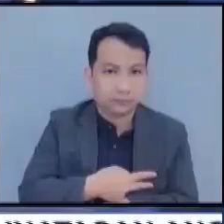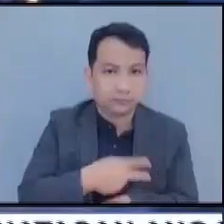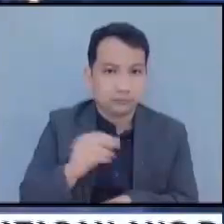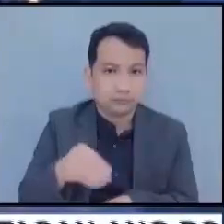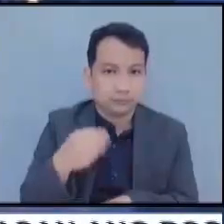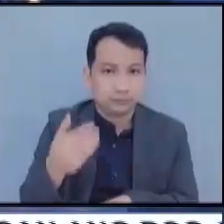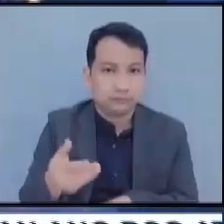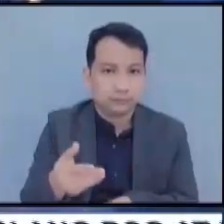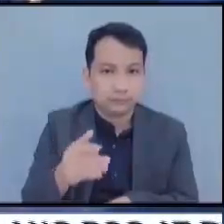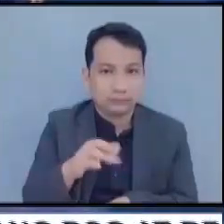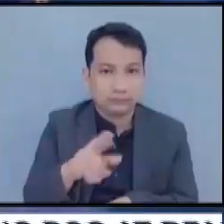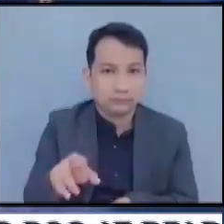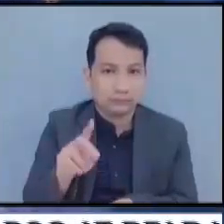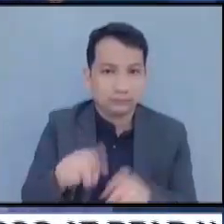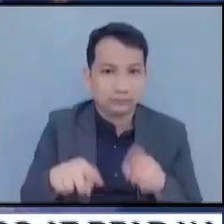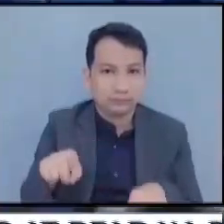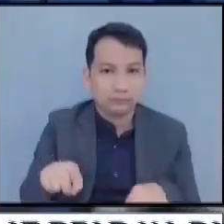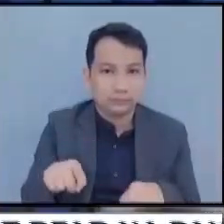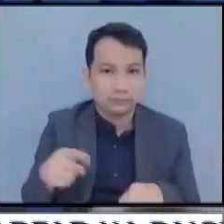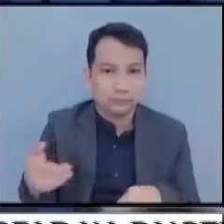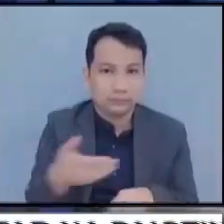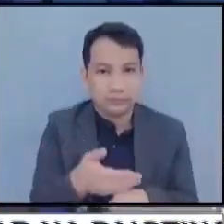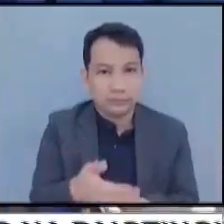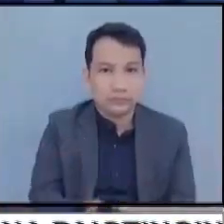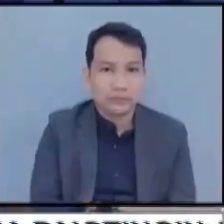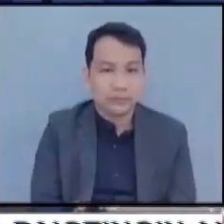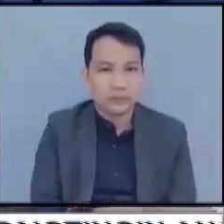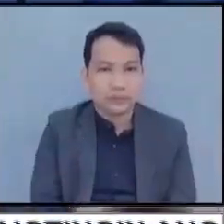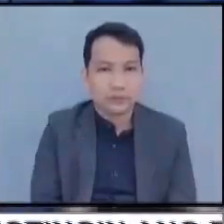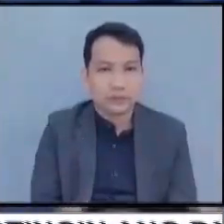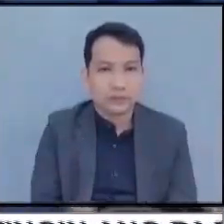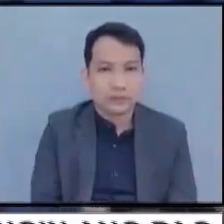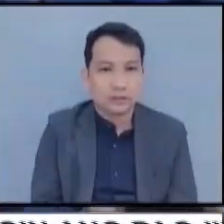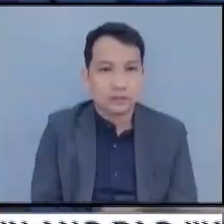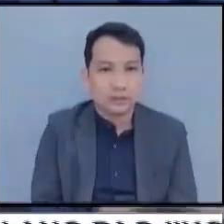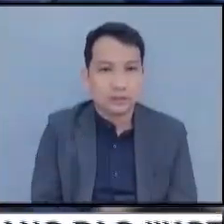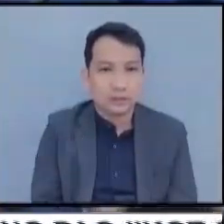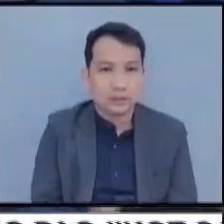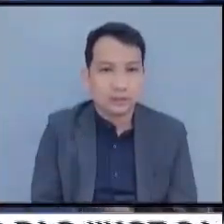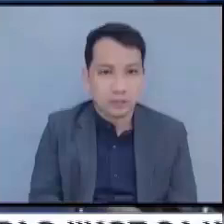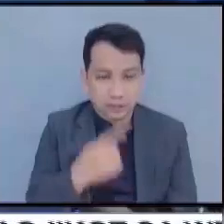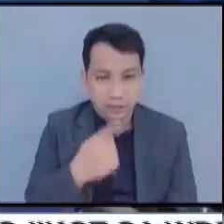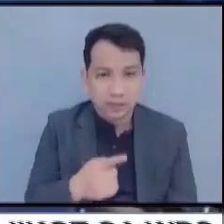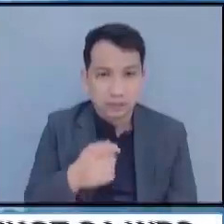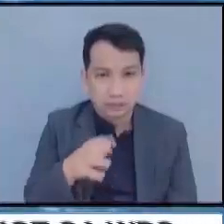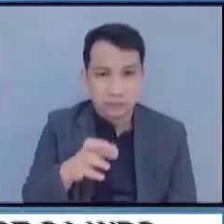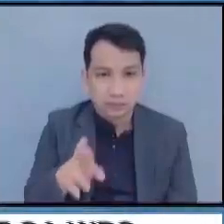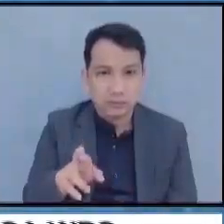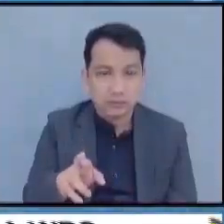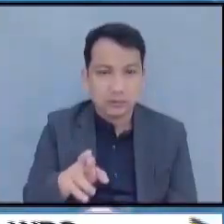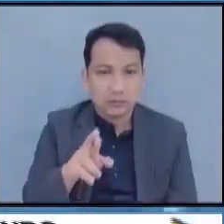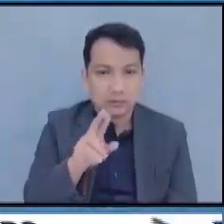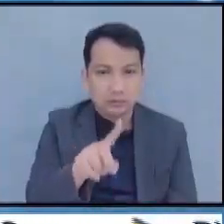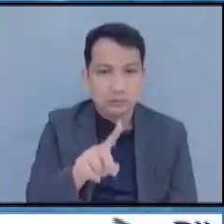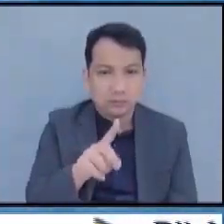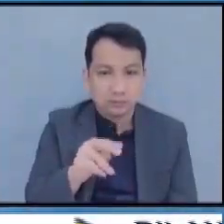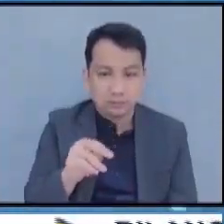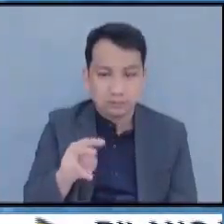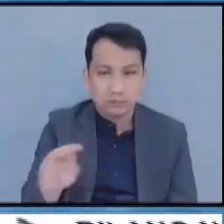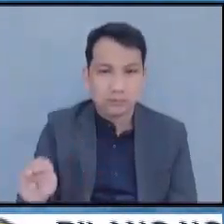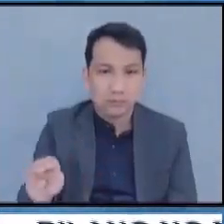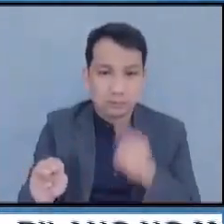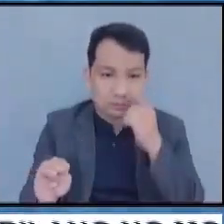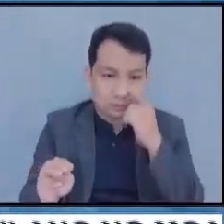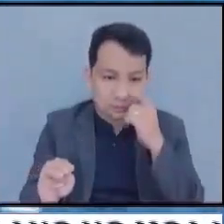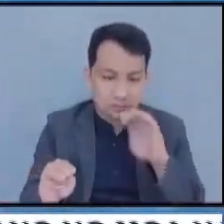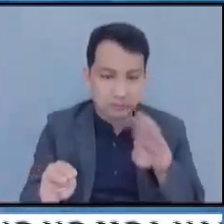BIFAR sa iba pang mga mangingisda sa lugar. Dito ay mas nakalapit pa ang BRP Tamblot sa layong 1 nautical mile mula sa Bajo de Masinloc